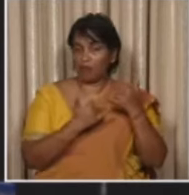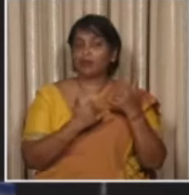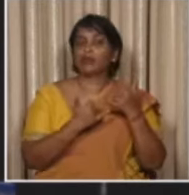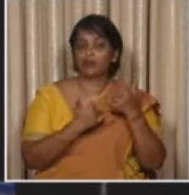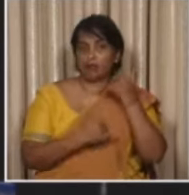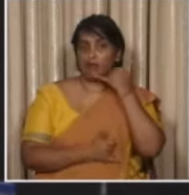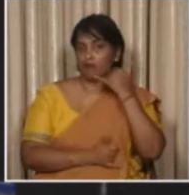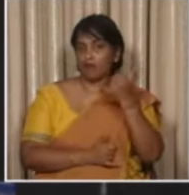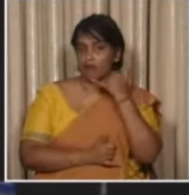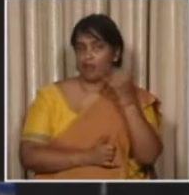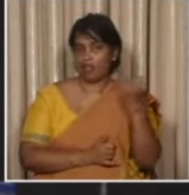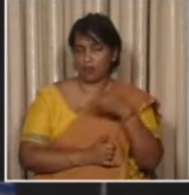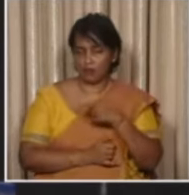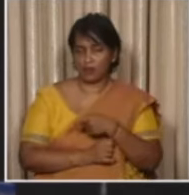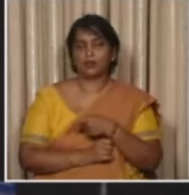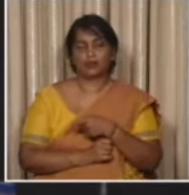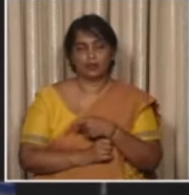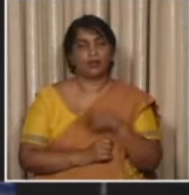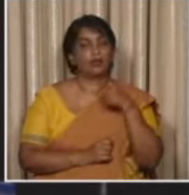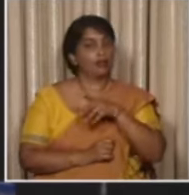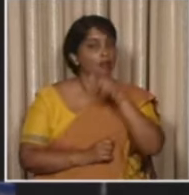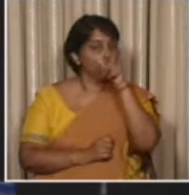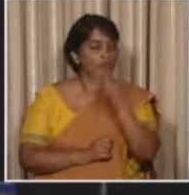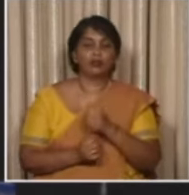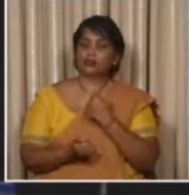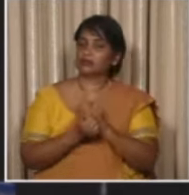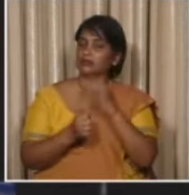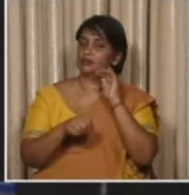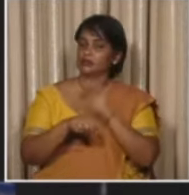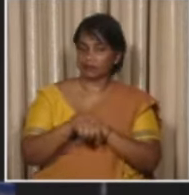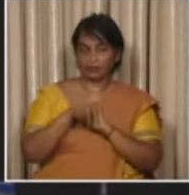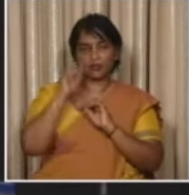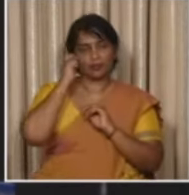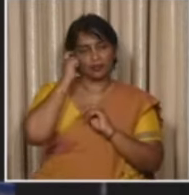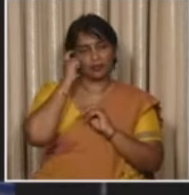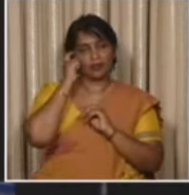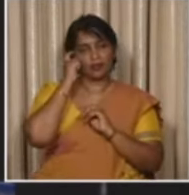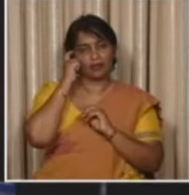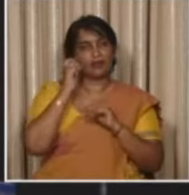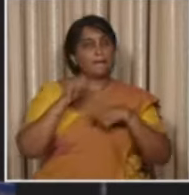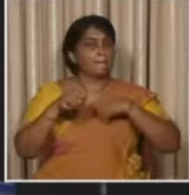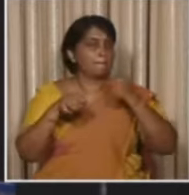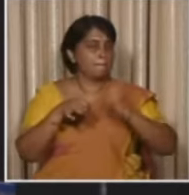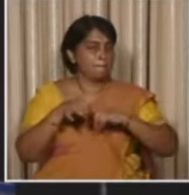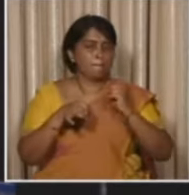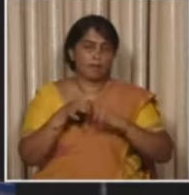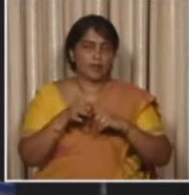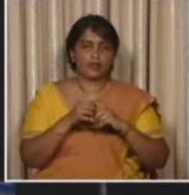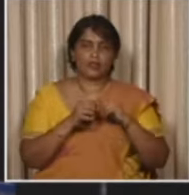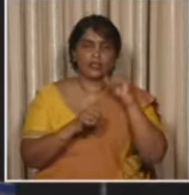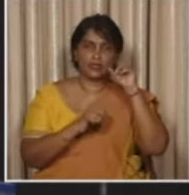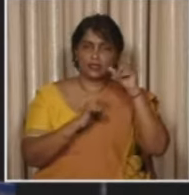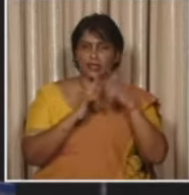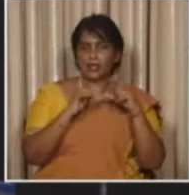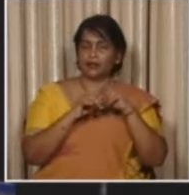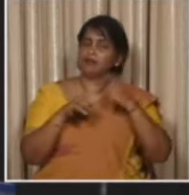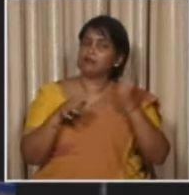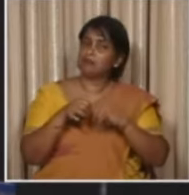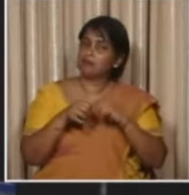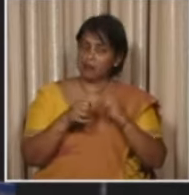දුරකථනයක්. මේ පුද්ගලයාව අත්අඩංගුවට අරගෙන ප්‍රශ්න කරන අපරාධ පරීක්ෂණ දෙපාර්තමේන්තුව.